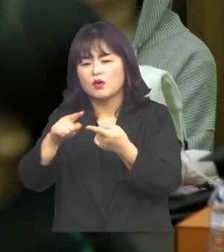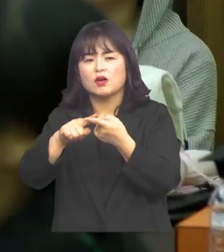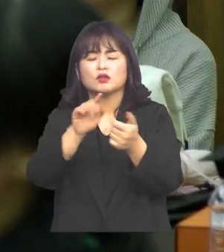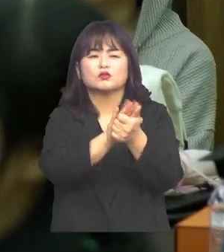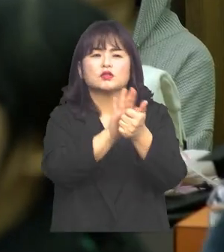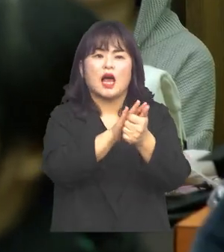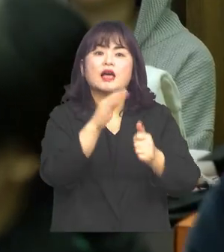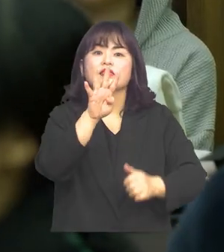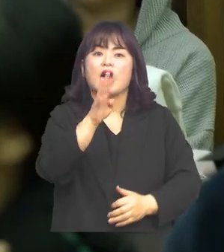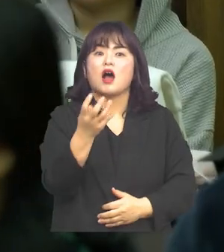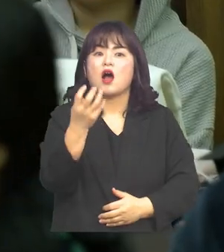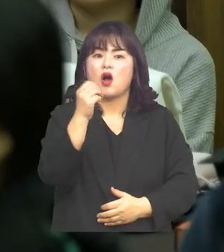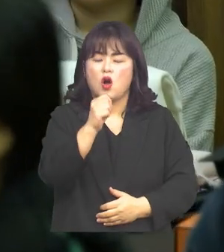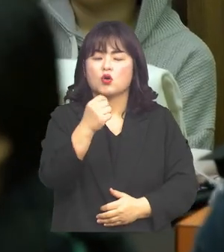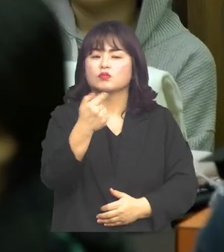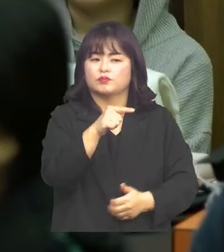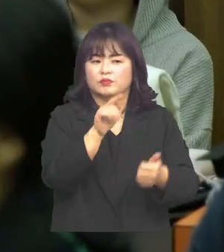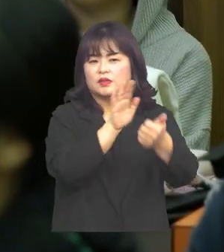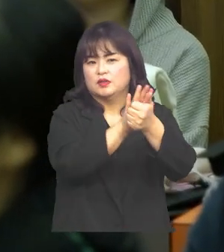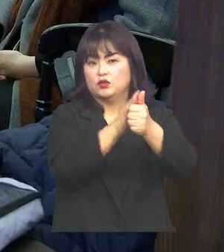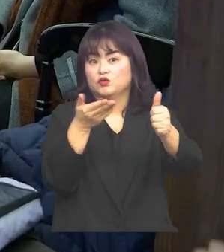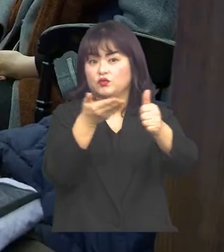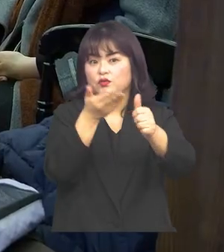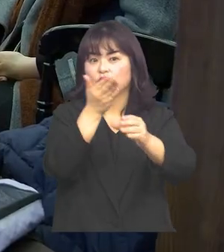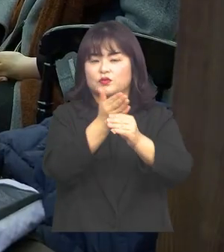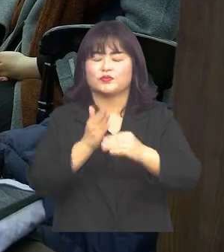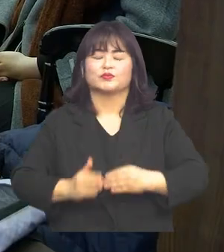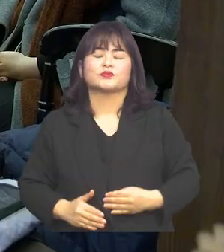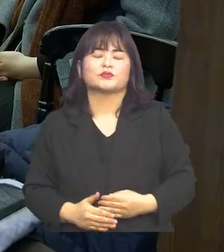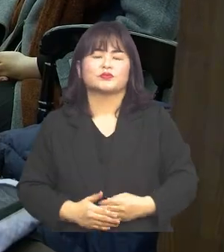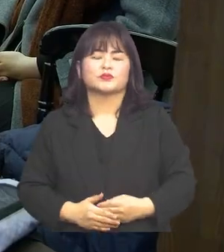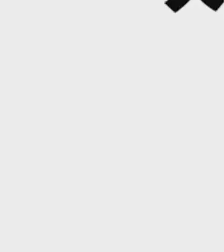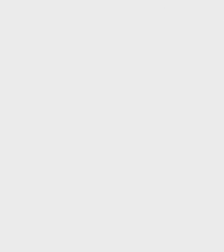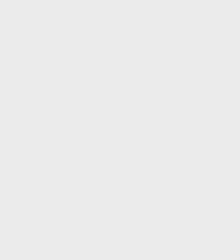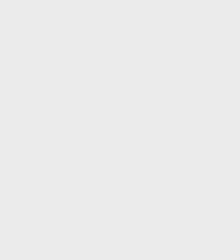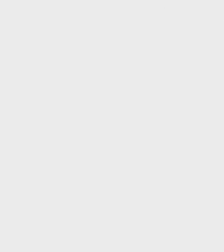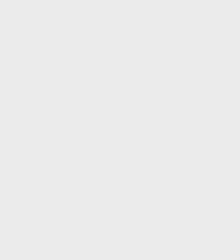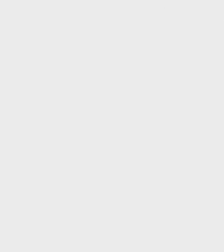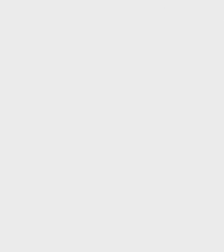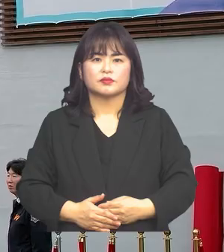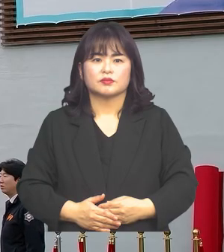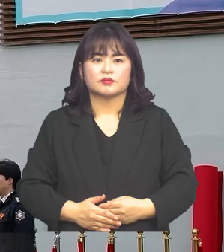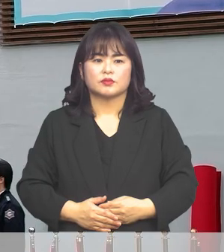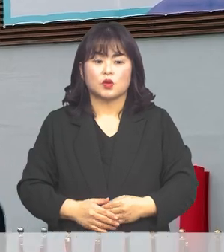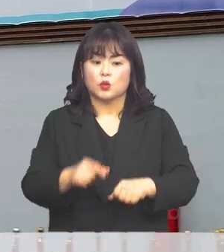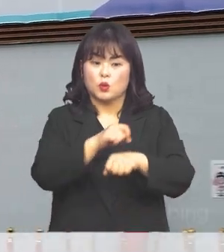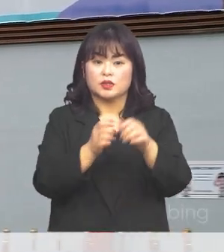하도록 올해 4억 6,842만 원을 지원했습니다.